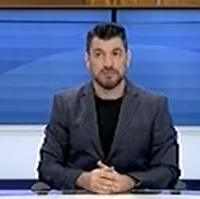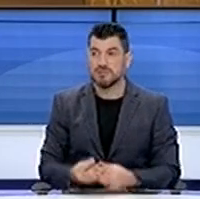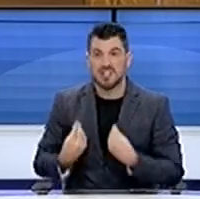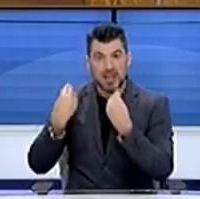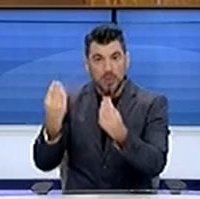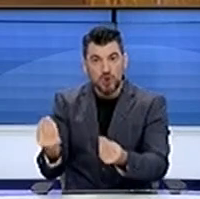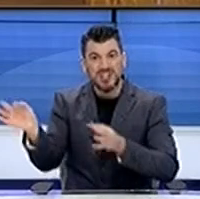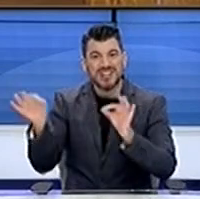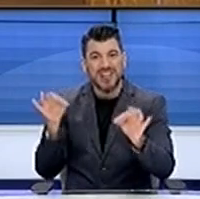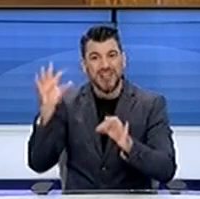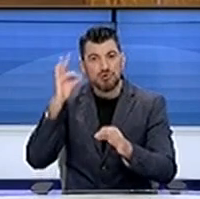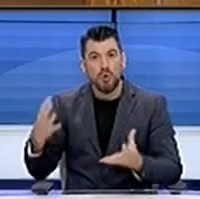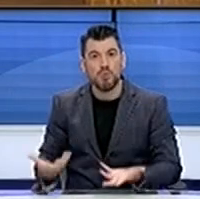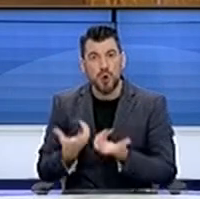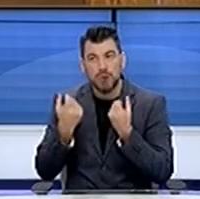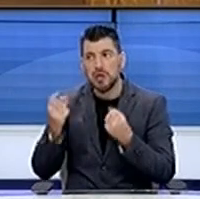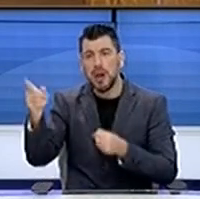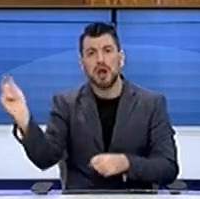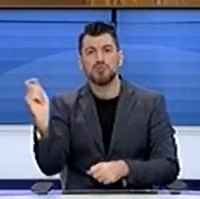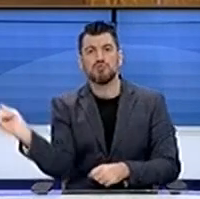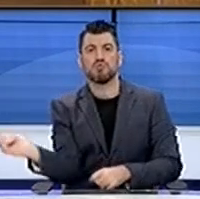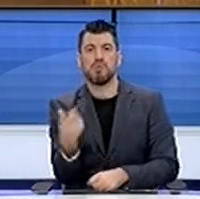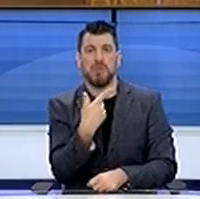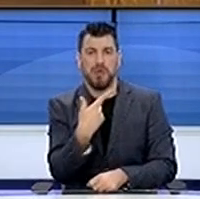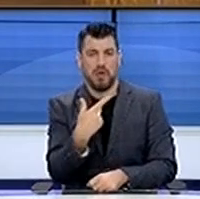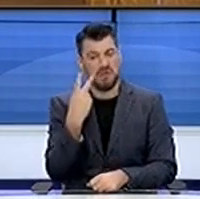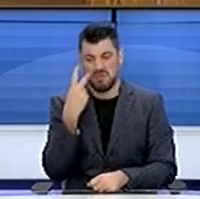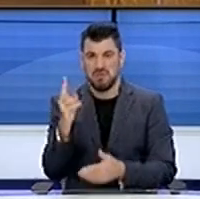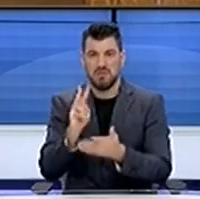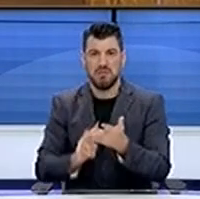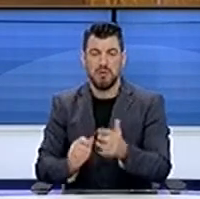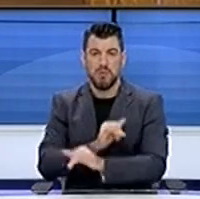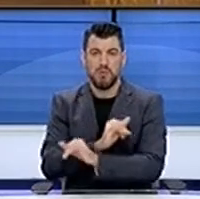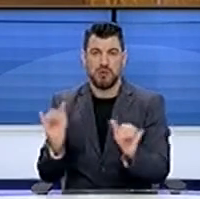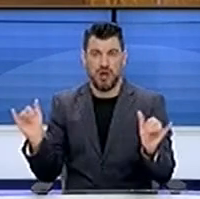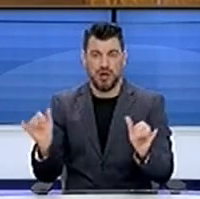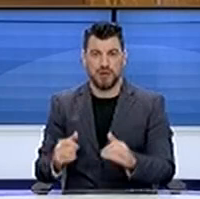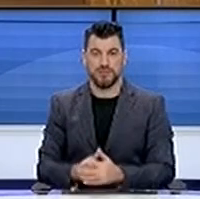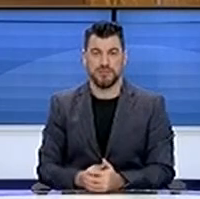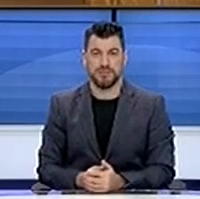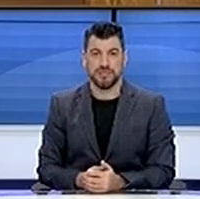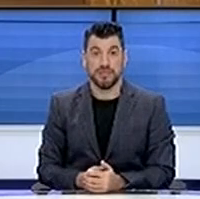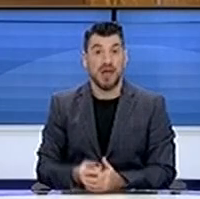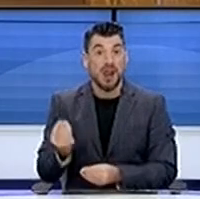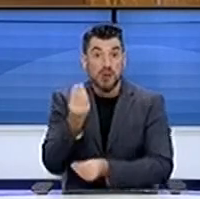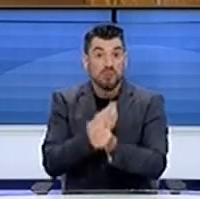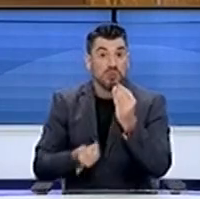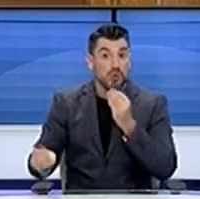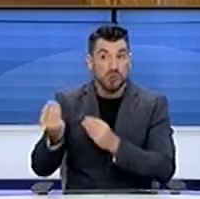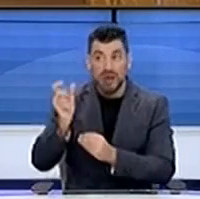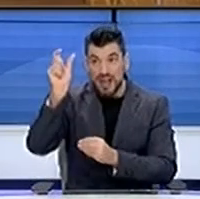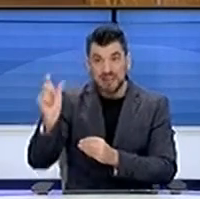για την πρόληψη και την αναδιοργάνωση της δασικής και της πολιτικής προστασίας, αλλά κυρίως